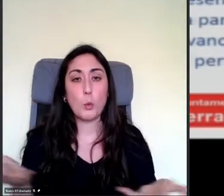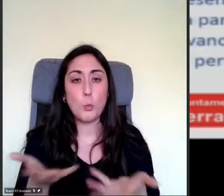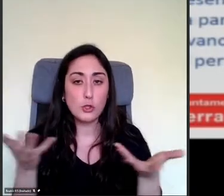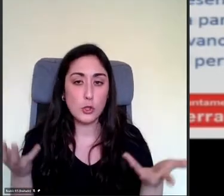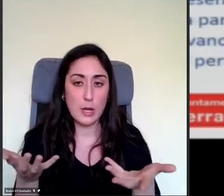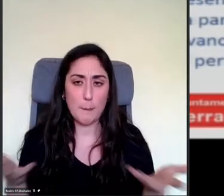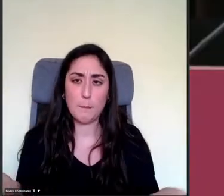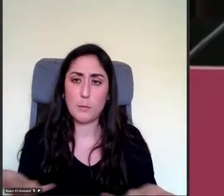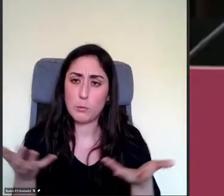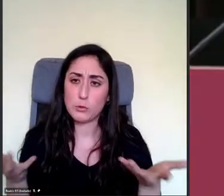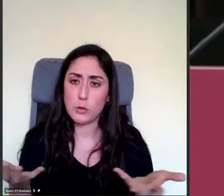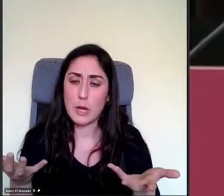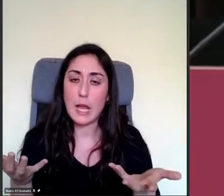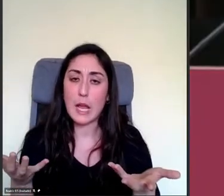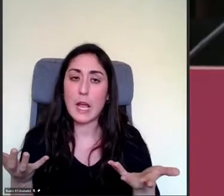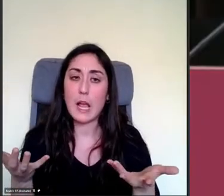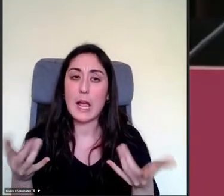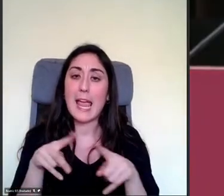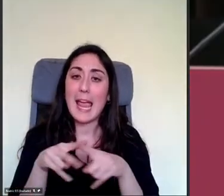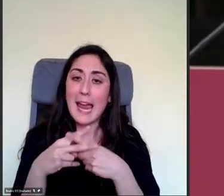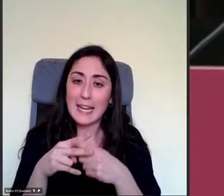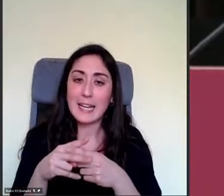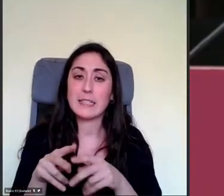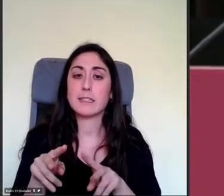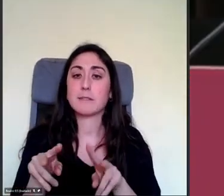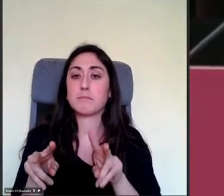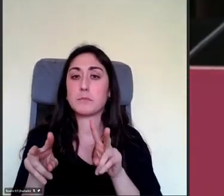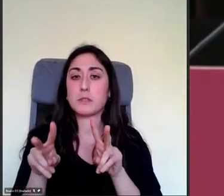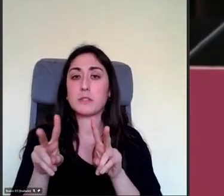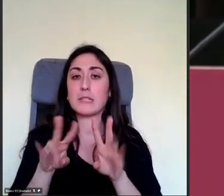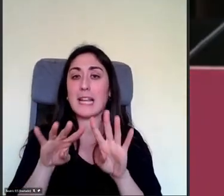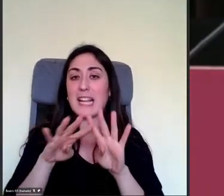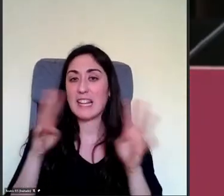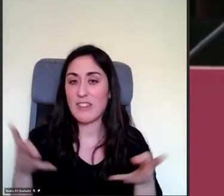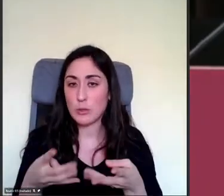promocionar tot el que són les eines virtuals i també